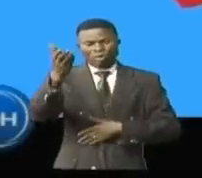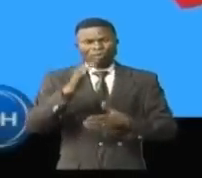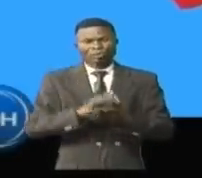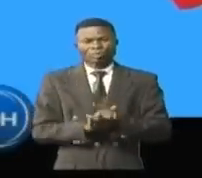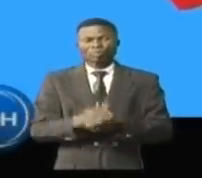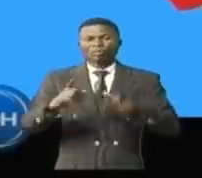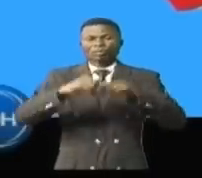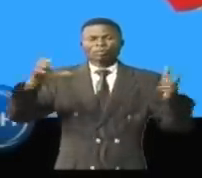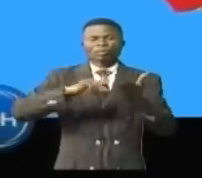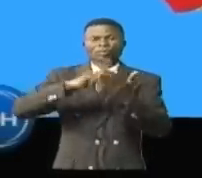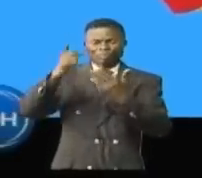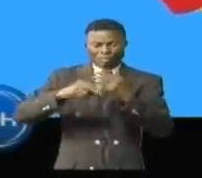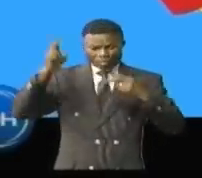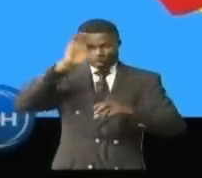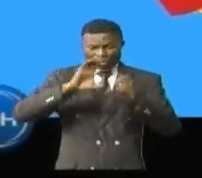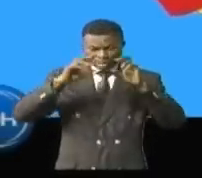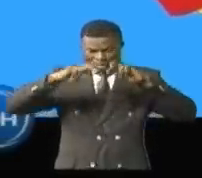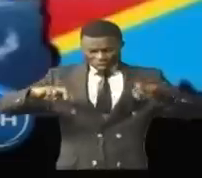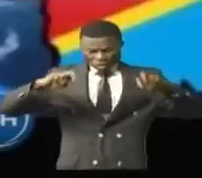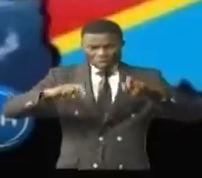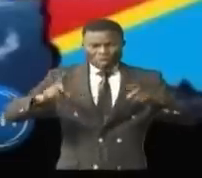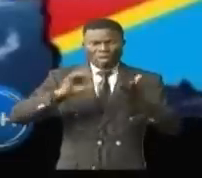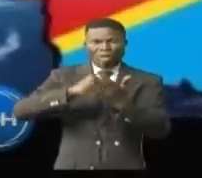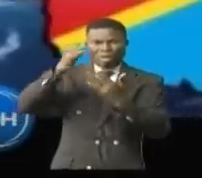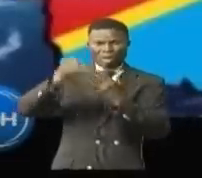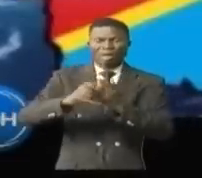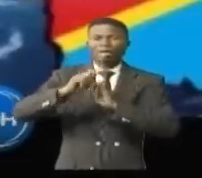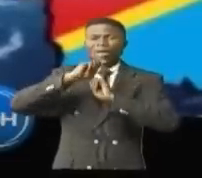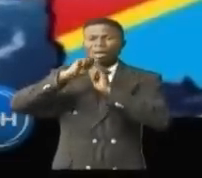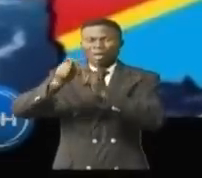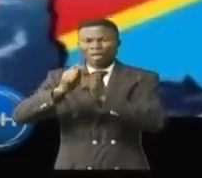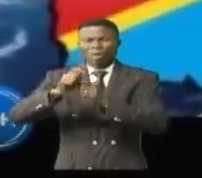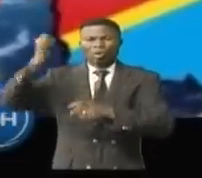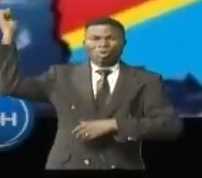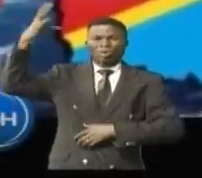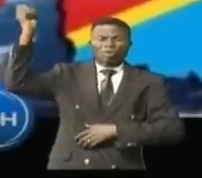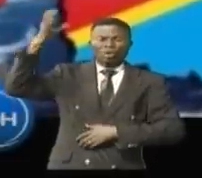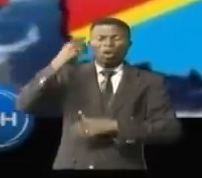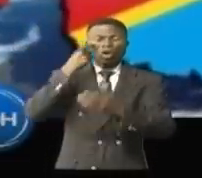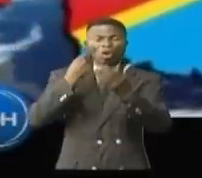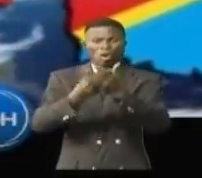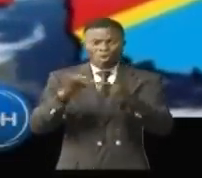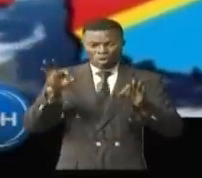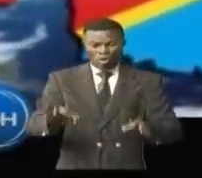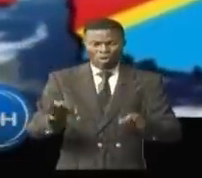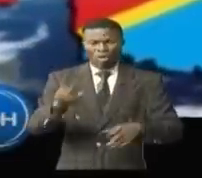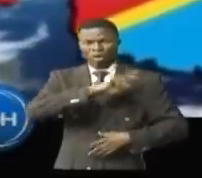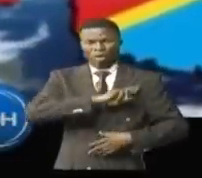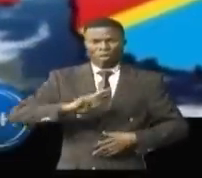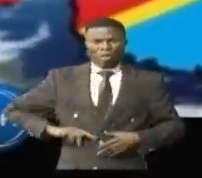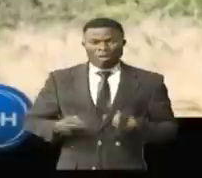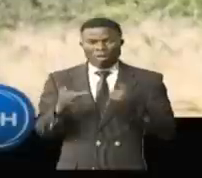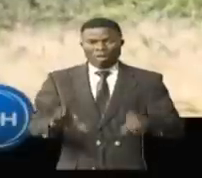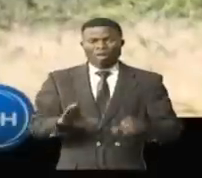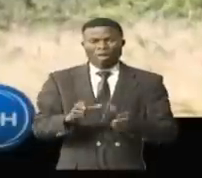vaste programme de la recherche scientifique à travers le projet d'implantation d'un satellite d'observation de la Terre de la RDC,